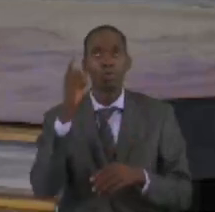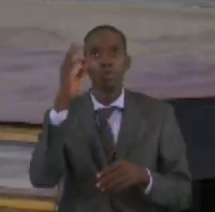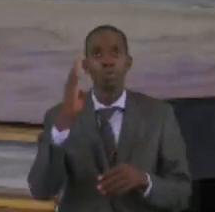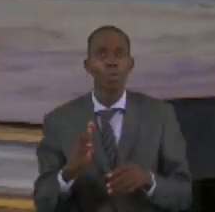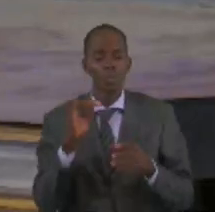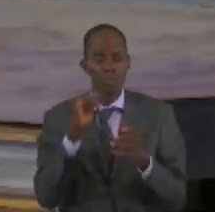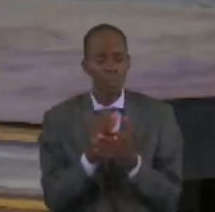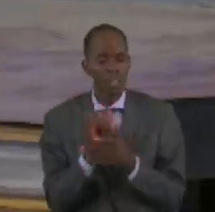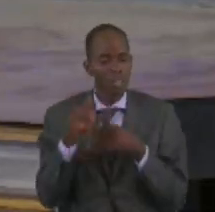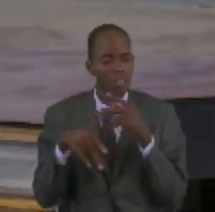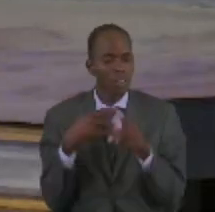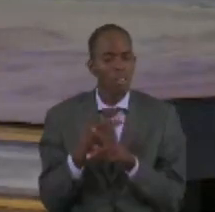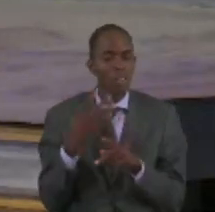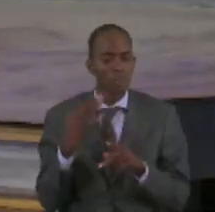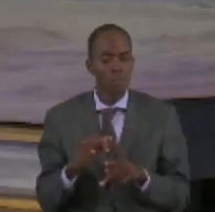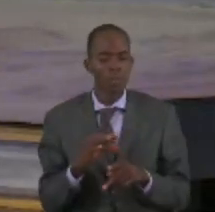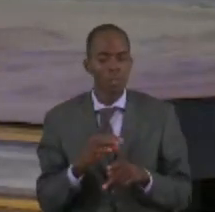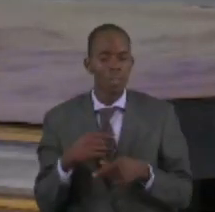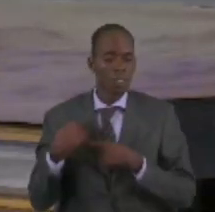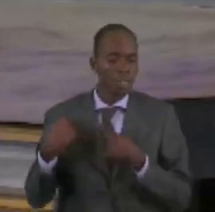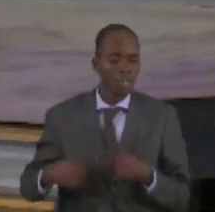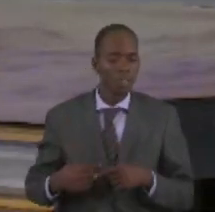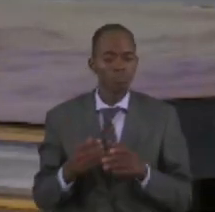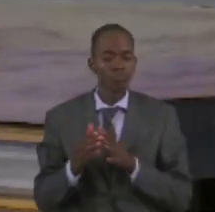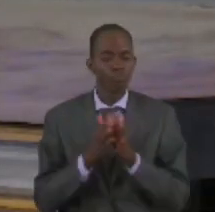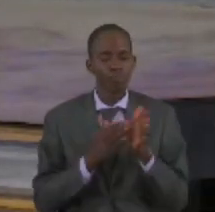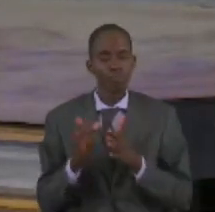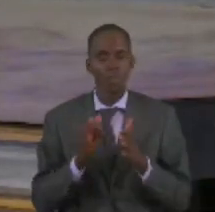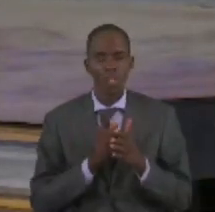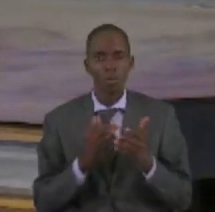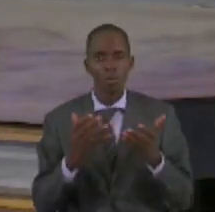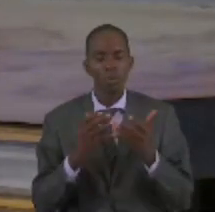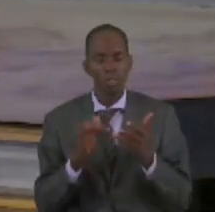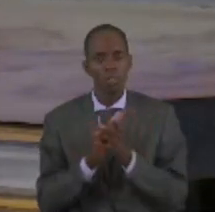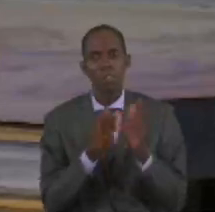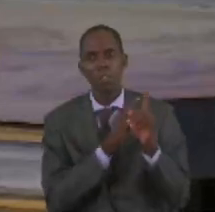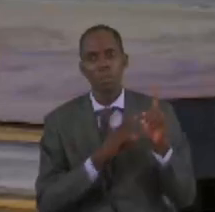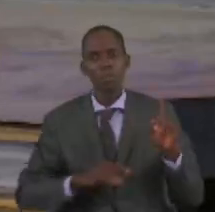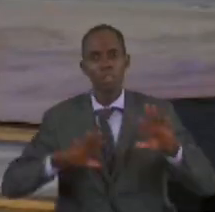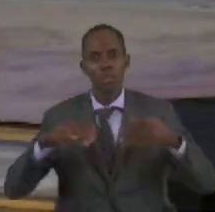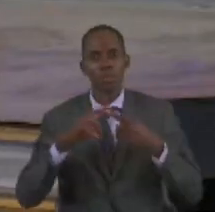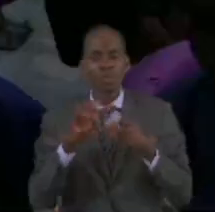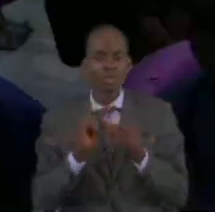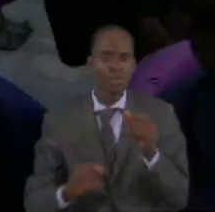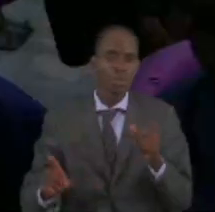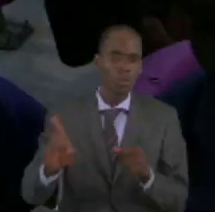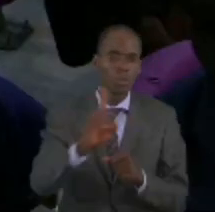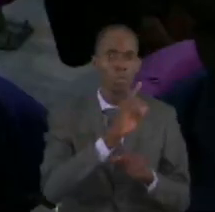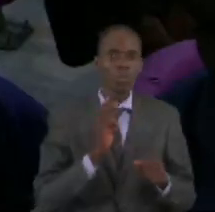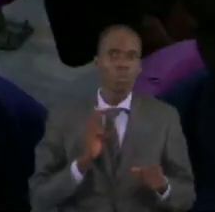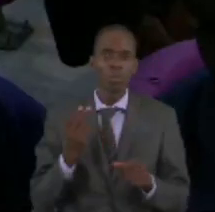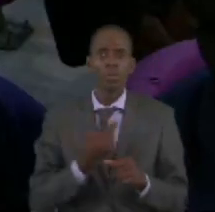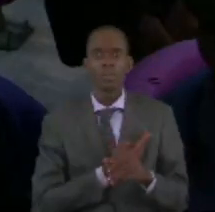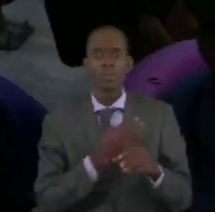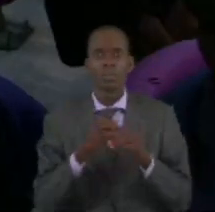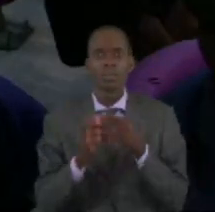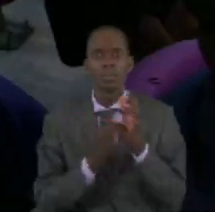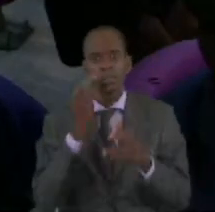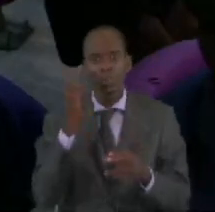révélation de la parole de Dieu, qu'un tel cœur, un tel esprit, qu'une telle âme, soit accordé à chacun de nous au